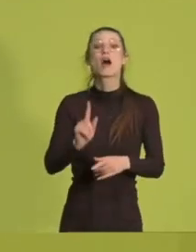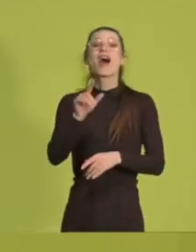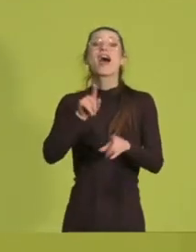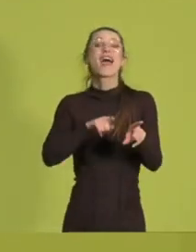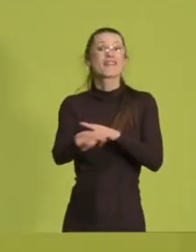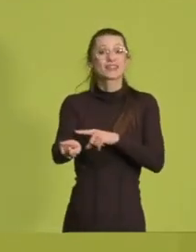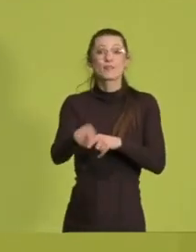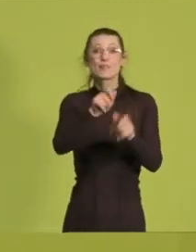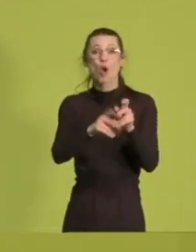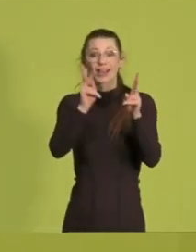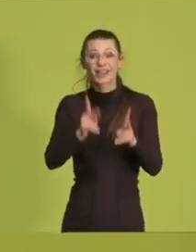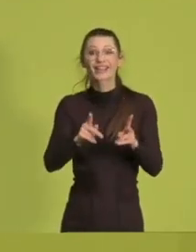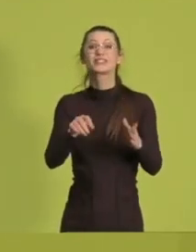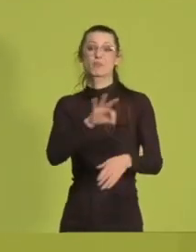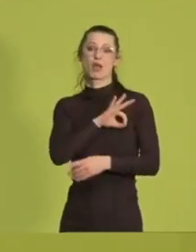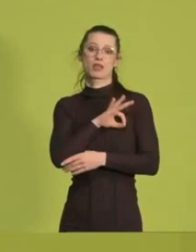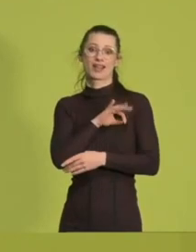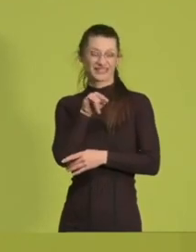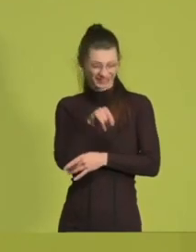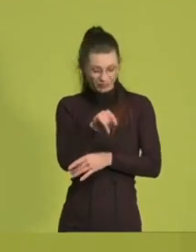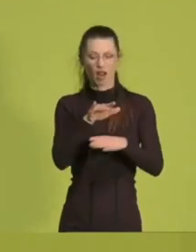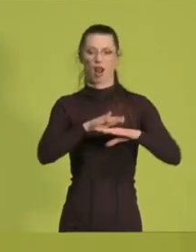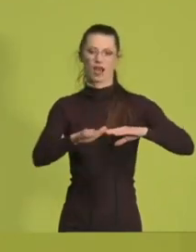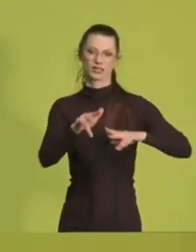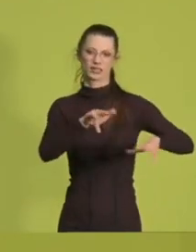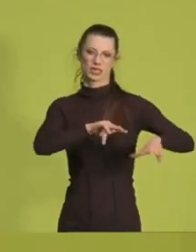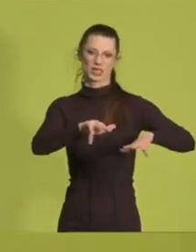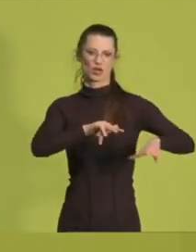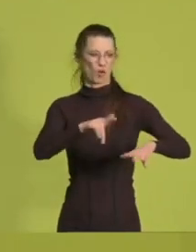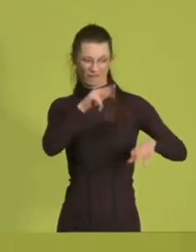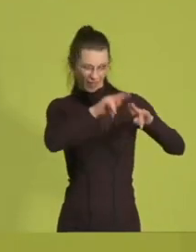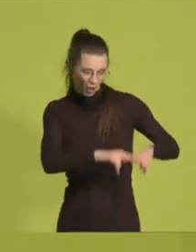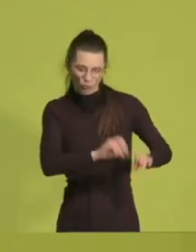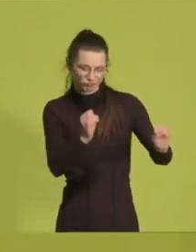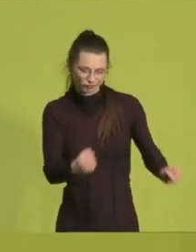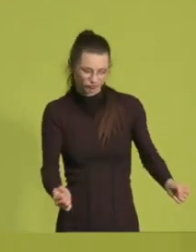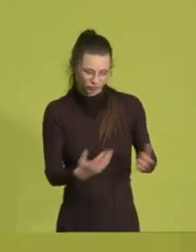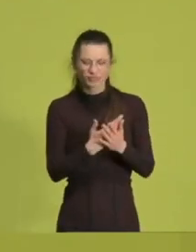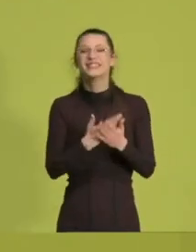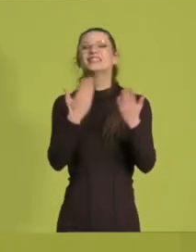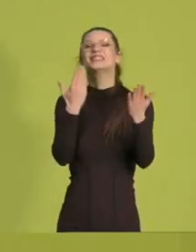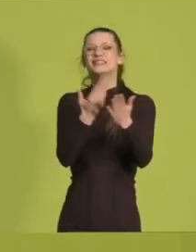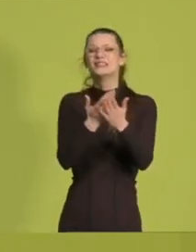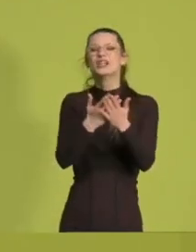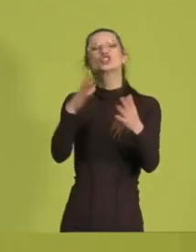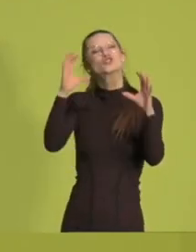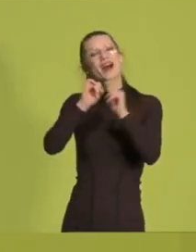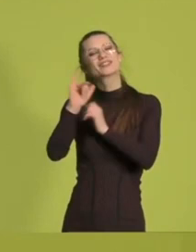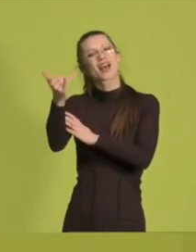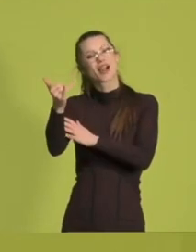als Bürgerrechtspartei ist in dieser Landesregierung kein Verlass. Das sehen wir auch gerade bei dem derzeit von